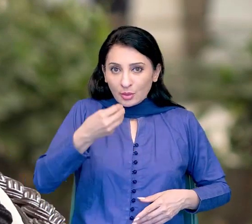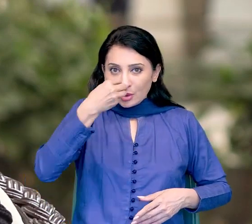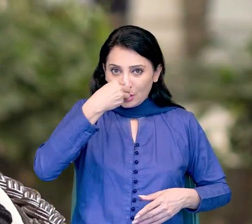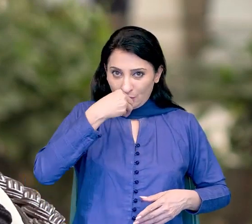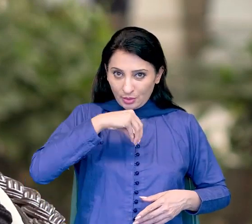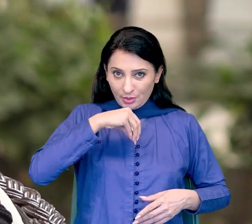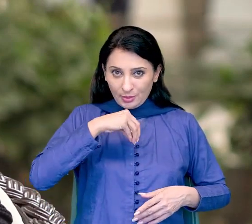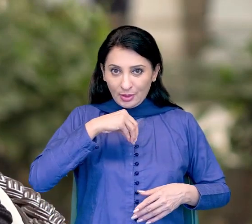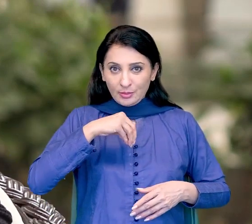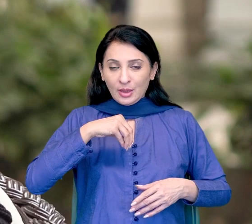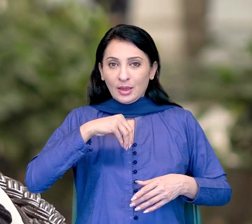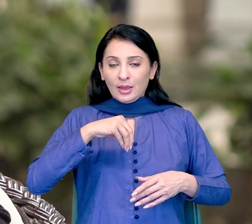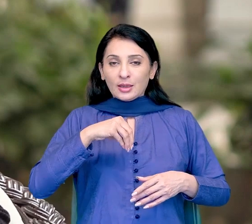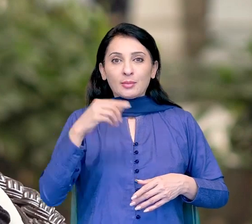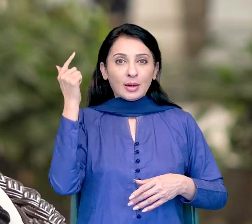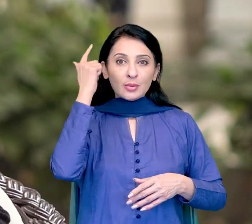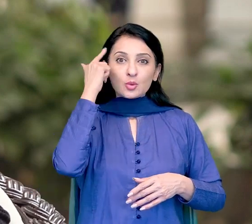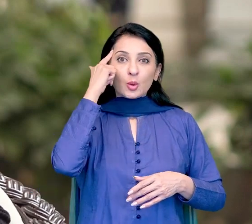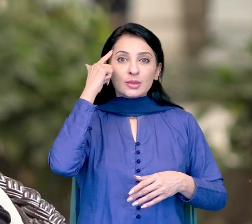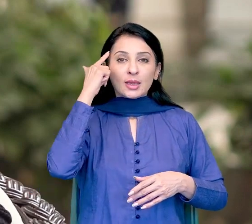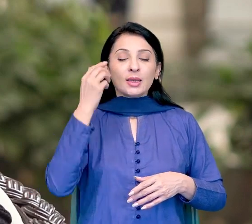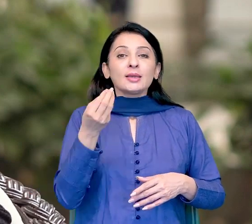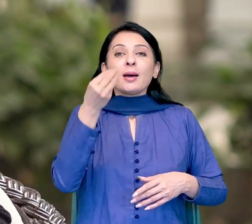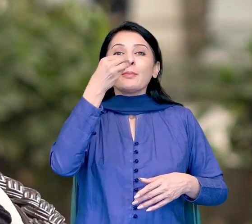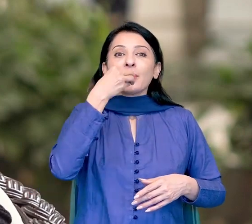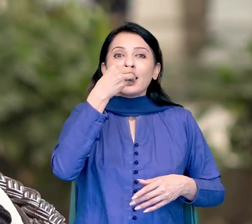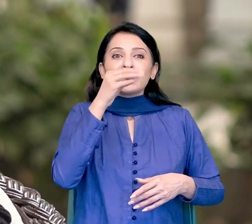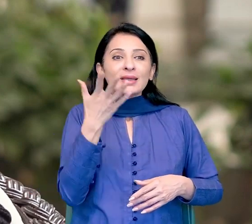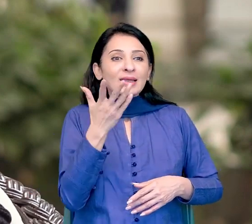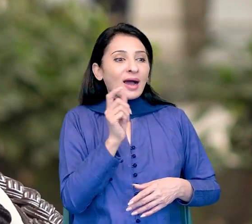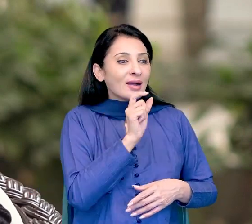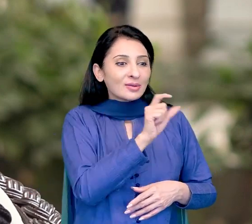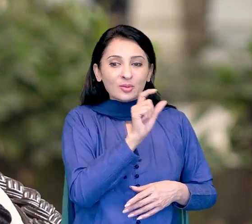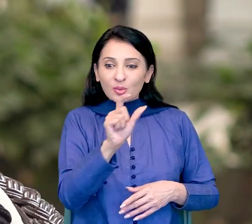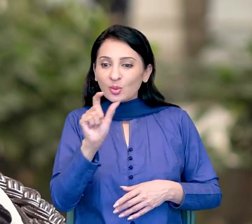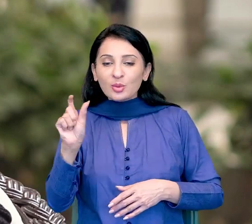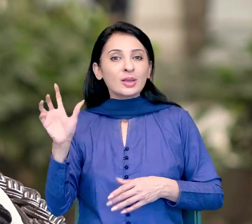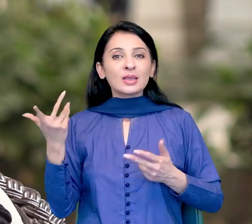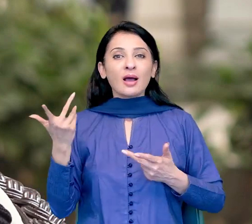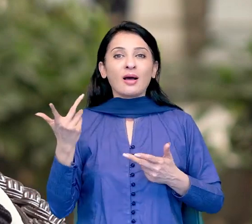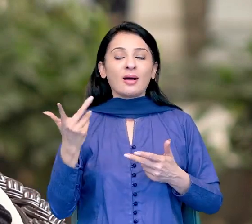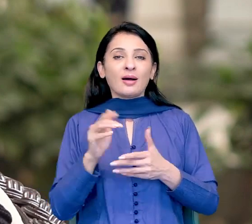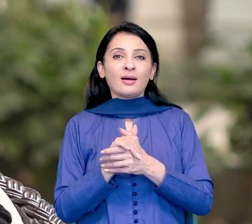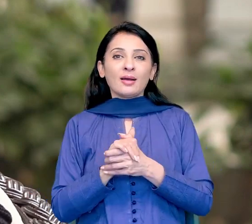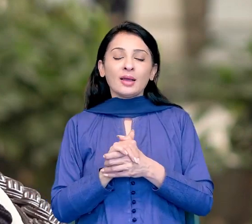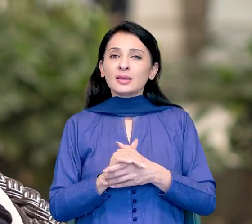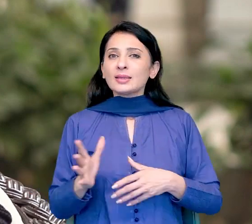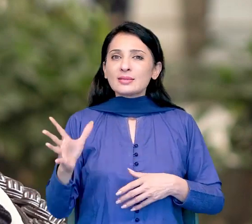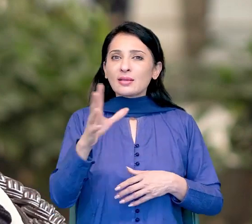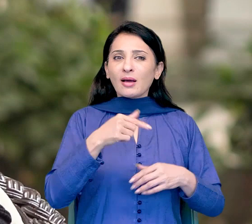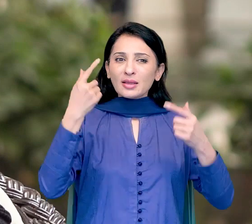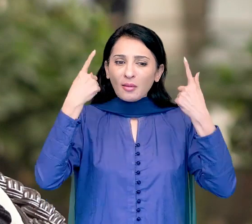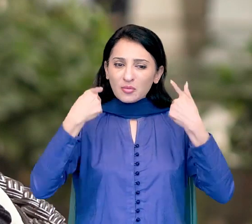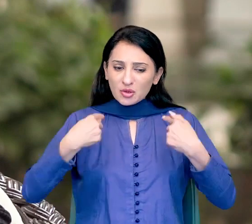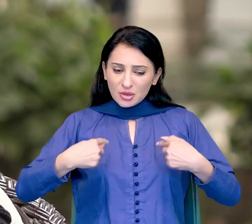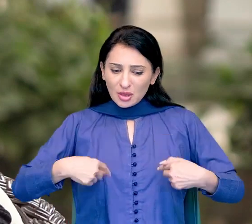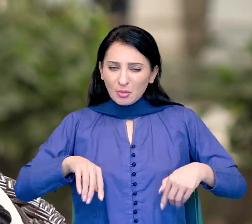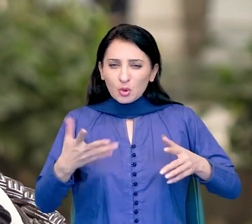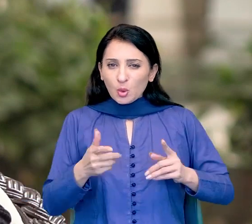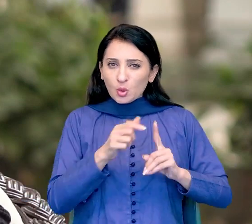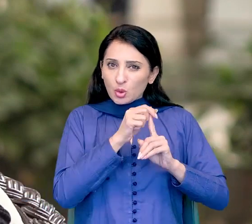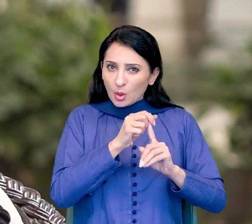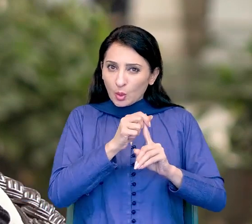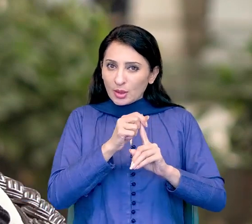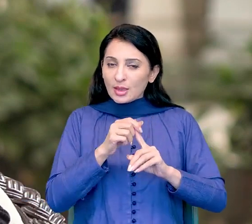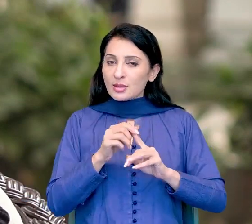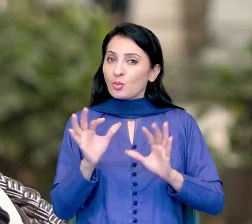باڈی کو، اپنے جسم کو کس قسم کی غذائیت فراہم کر رہے ہیں؟ اس سے آپ کے جسم کی ضروریات پوری ہوتی ہیں؟